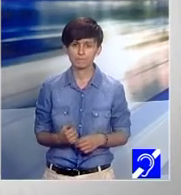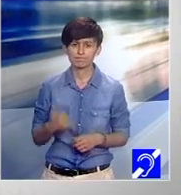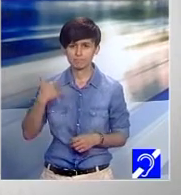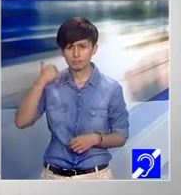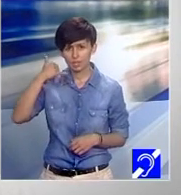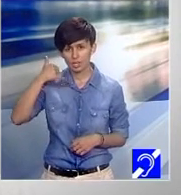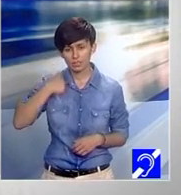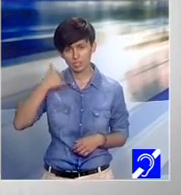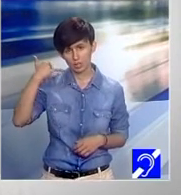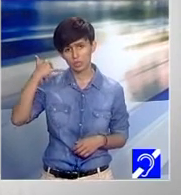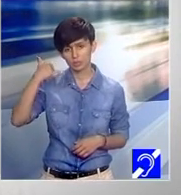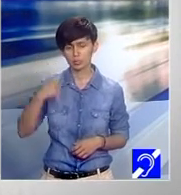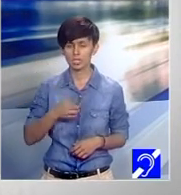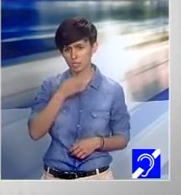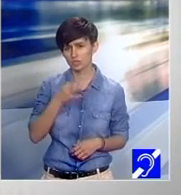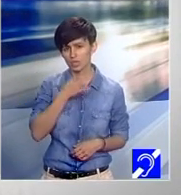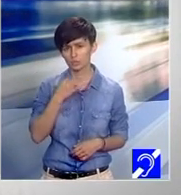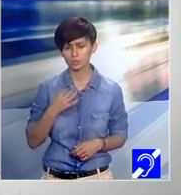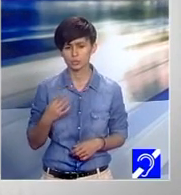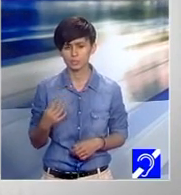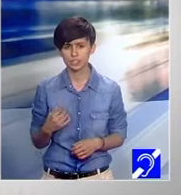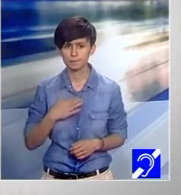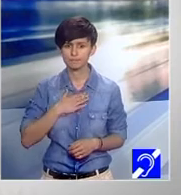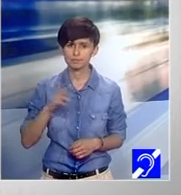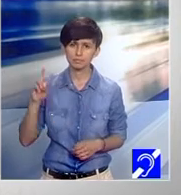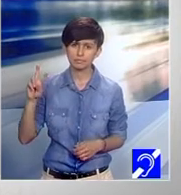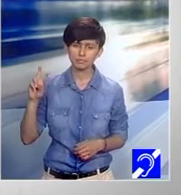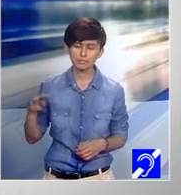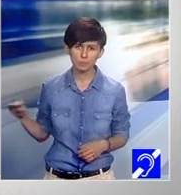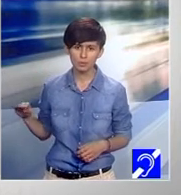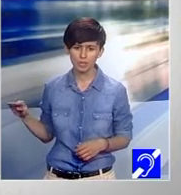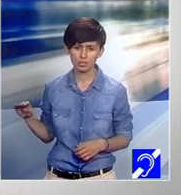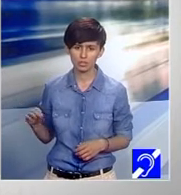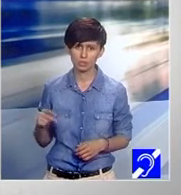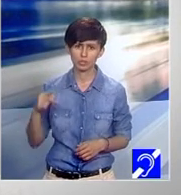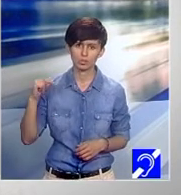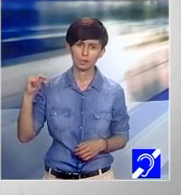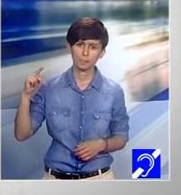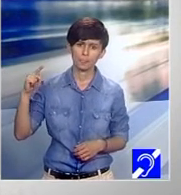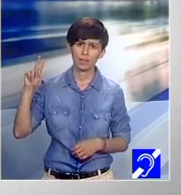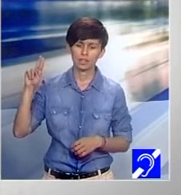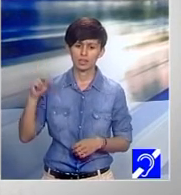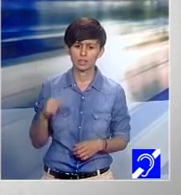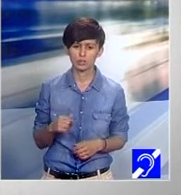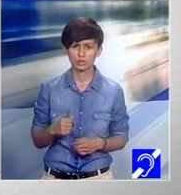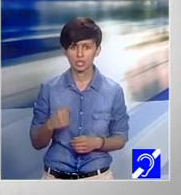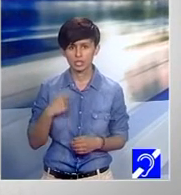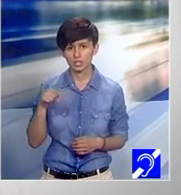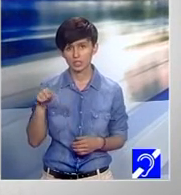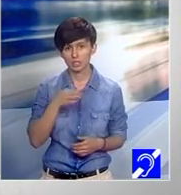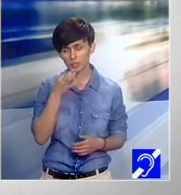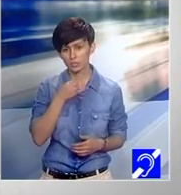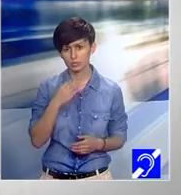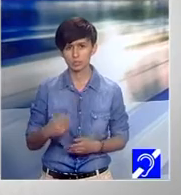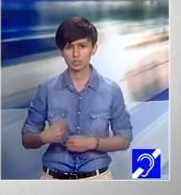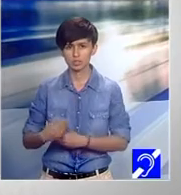telefonându-i și spunându-i că uitați, am doi copii confirmați pe care o fetiță descoperită la 3 ani, mi-a sugerat să-mi dau copilul la casa de copii